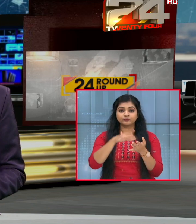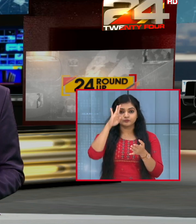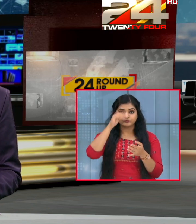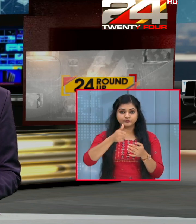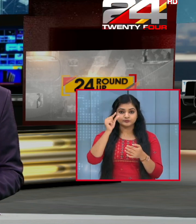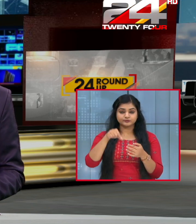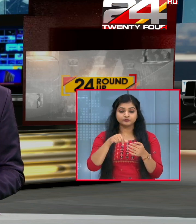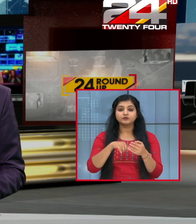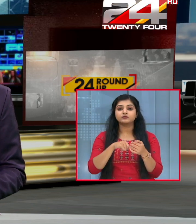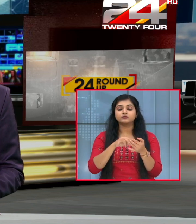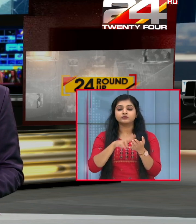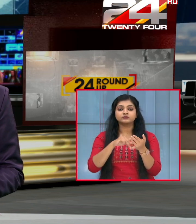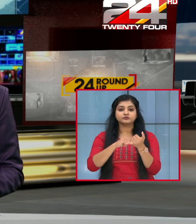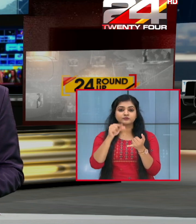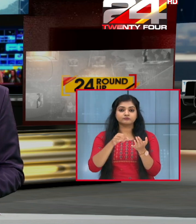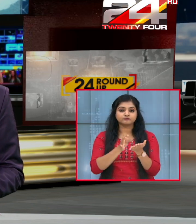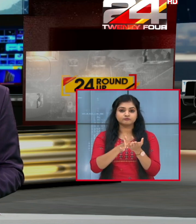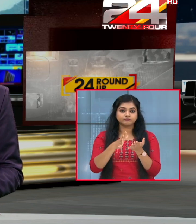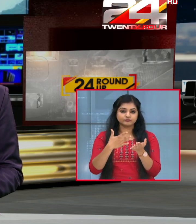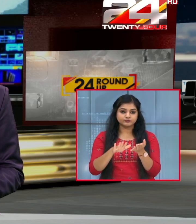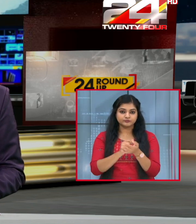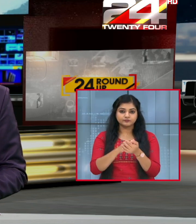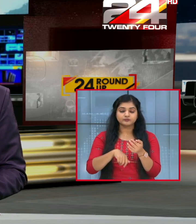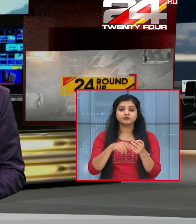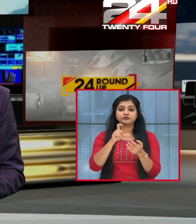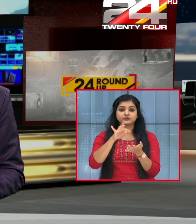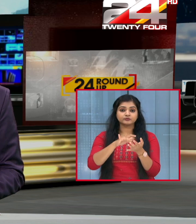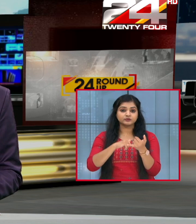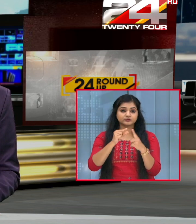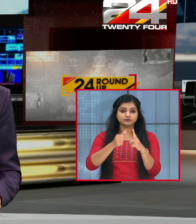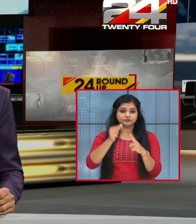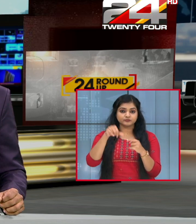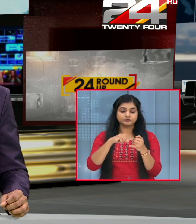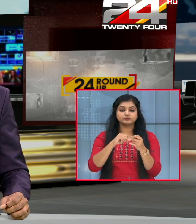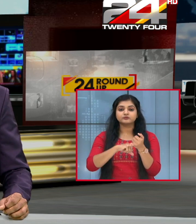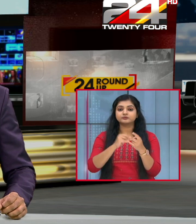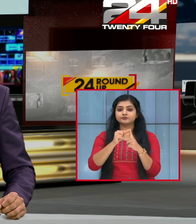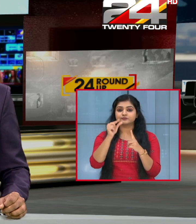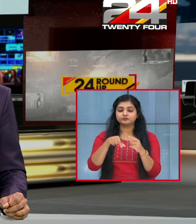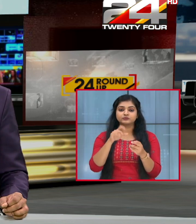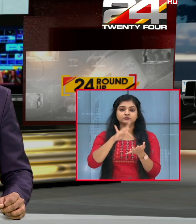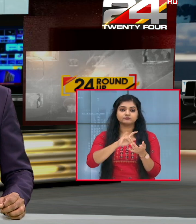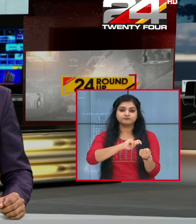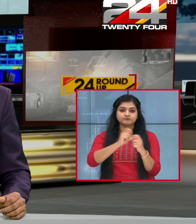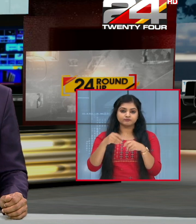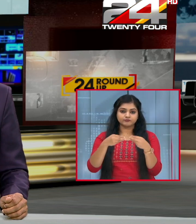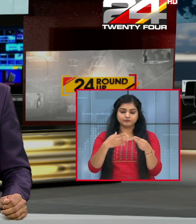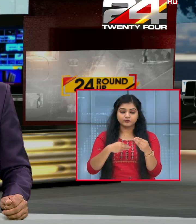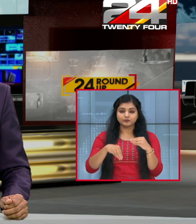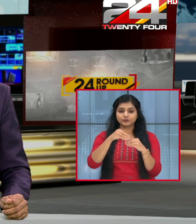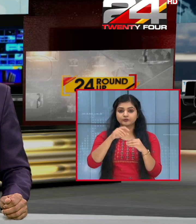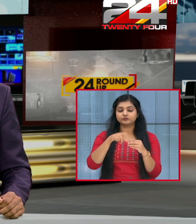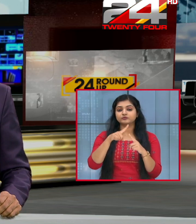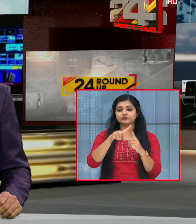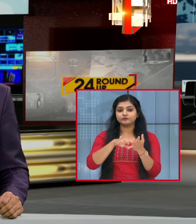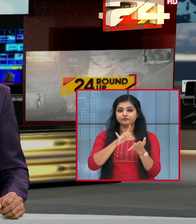ശ്രീനാഥയെ സസ്പെൻഡ് ചെയ്തു. ചെങ്കൽപ്പേട്ട് എസ് പി എസ് പ്രദീപിനെ സ്ഥലം മാറ്റിയിട്ടുണ്ട്. മനീഷ് മൂർത്തി നൽകും കൂടുതൽ വിവരങ്ങൾ. ചെന്നൈയിൽ നിന്നും മനീഷ്, ഈ